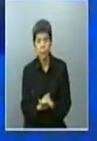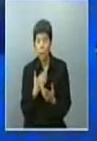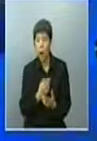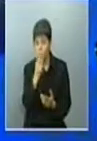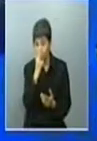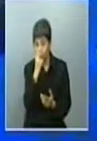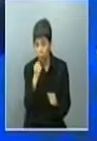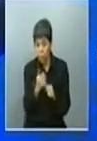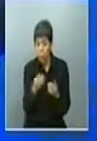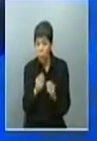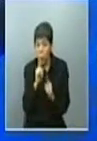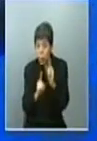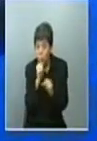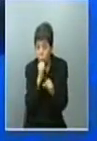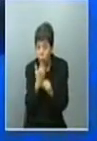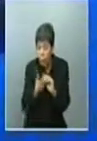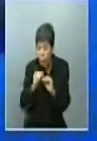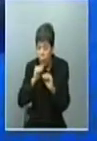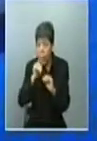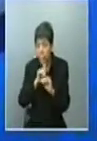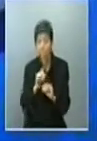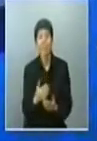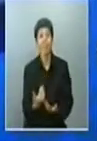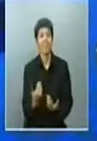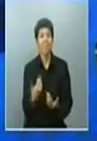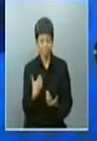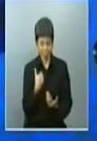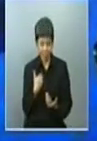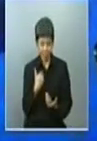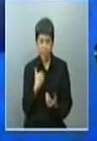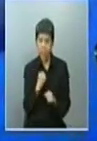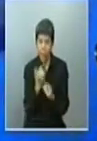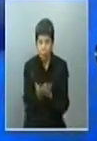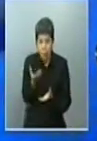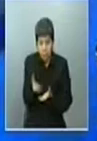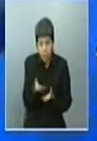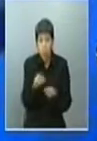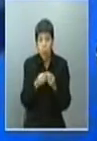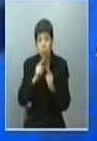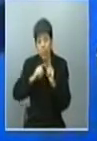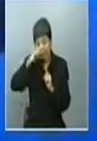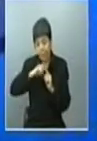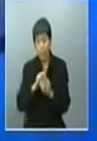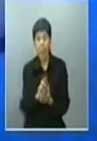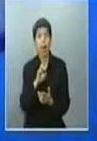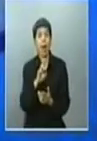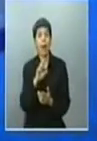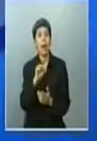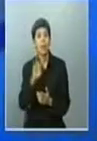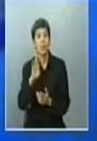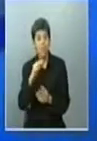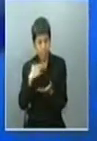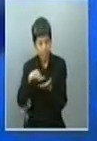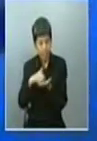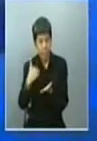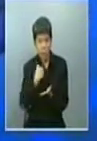อดูว่าตลาดนั้นจะซึมซับข่าวนี้อย่างไรกันบ้างพร้อมกันนี้เองค่ะในกรณีของการลงทุนในตลาดหุ้นไทย RHB นะคะระบุบอกว่าถ้าห